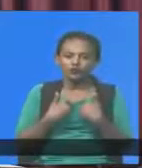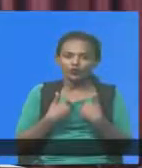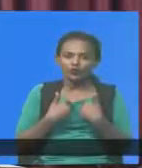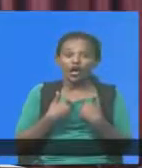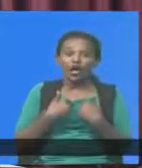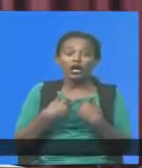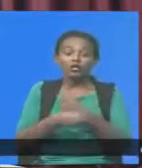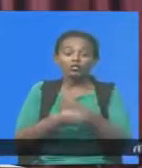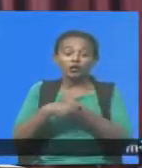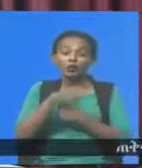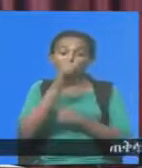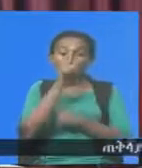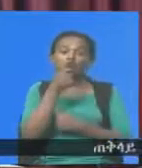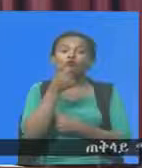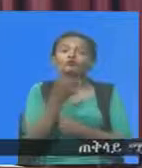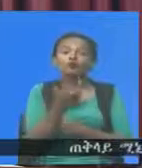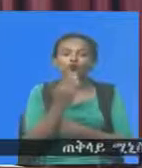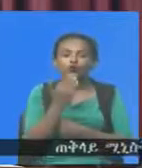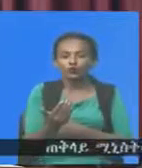ሰርቆ ዝምም ጥሩ ነው፣